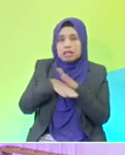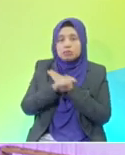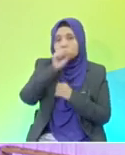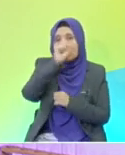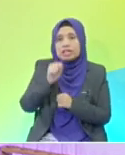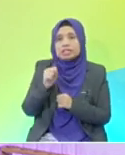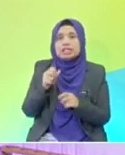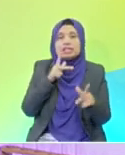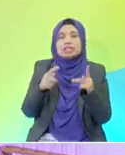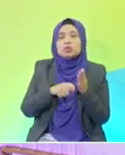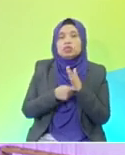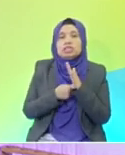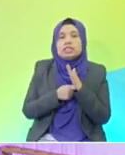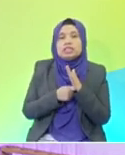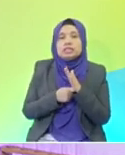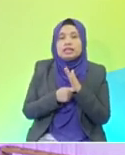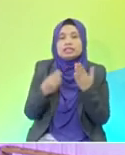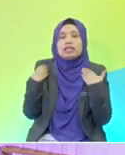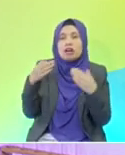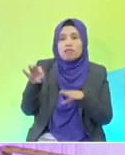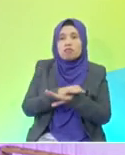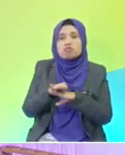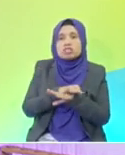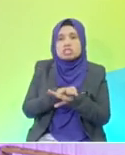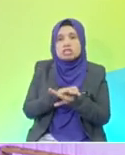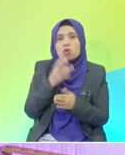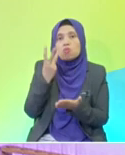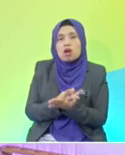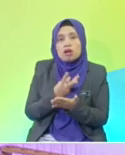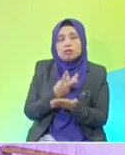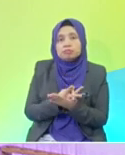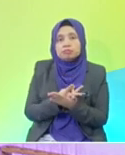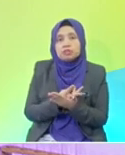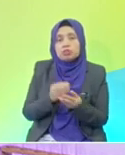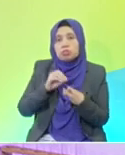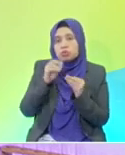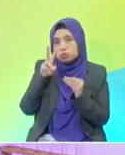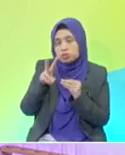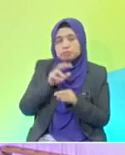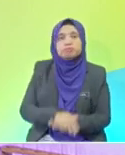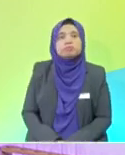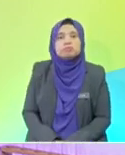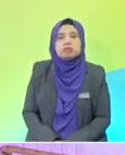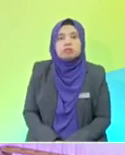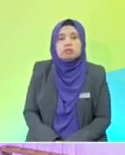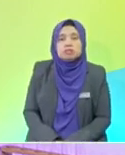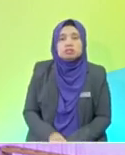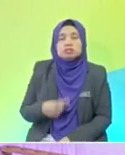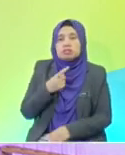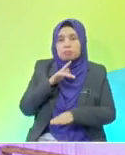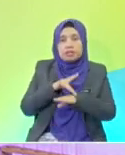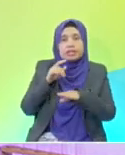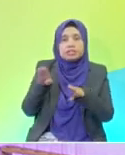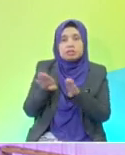yang ini kata kunci soal dan adalah fungsi uang oke yang kedua adalah kita Panggil